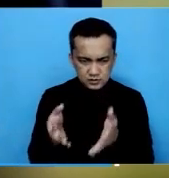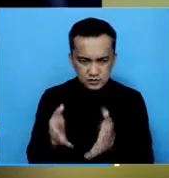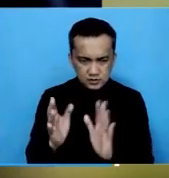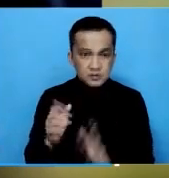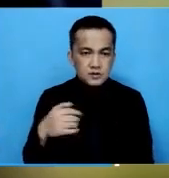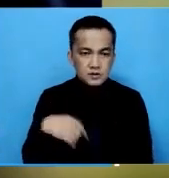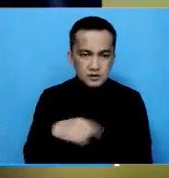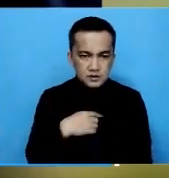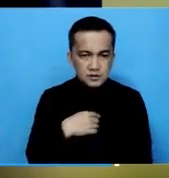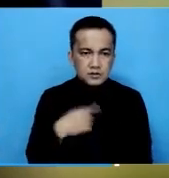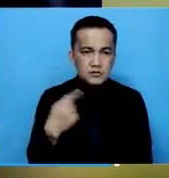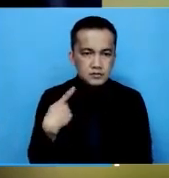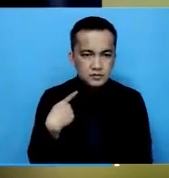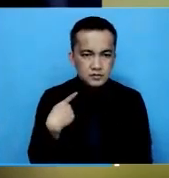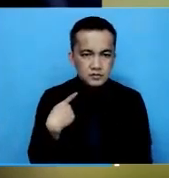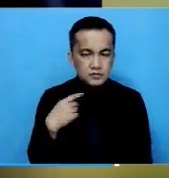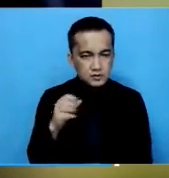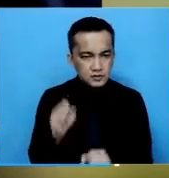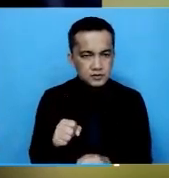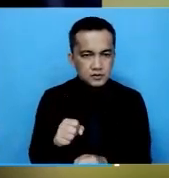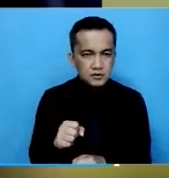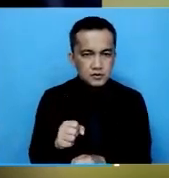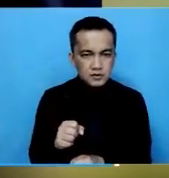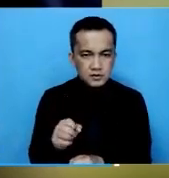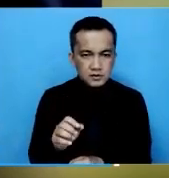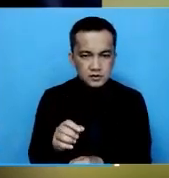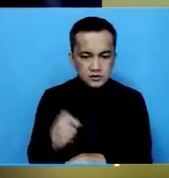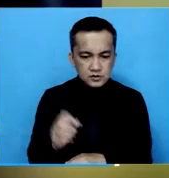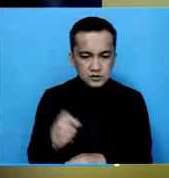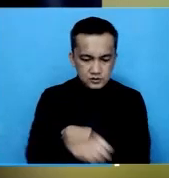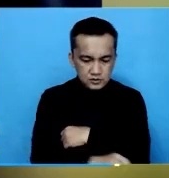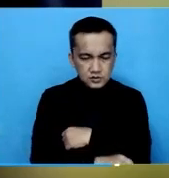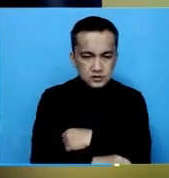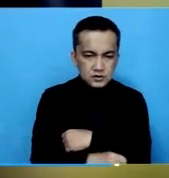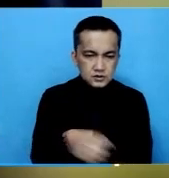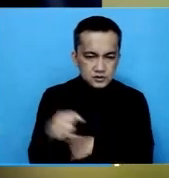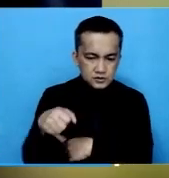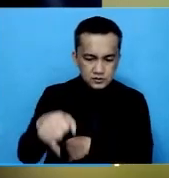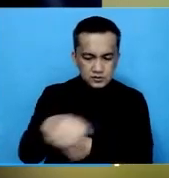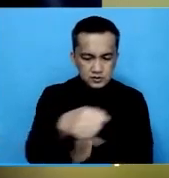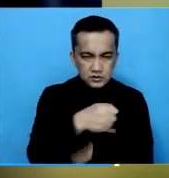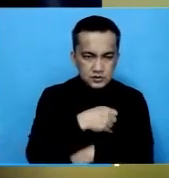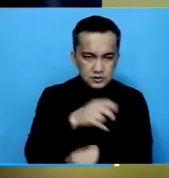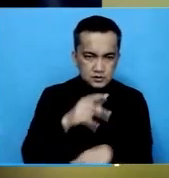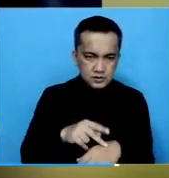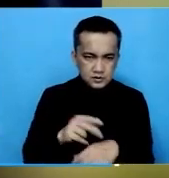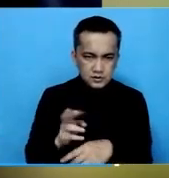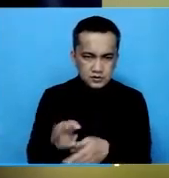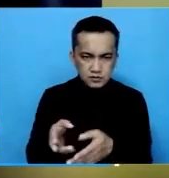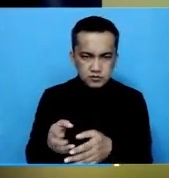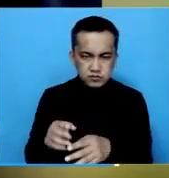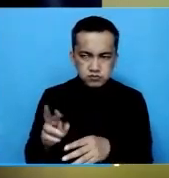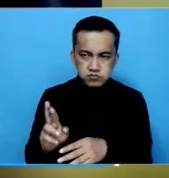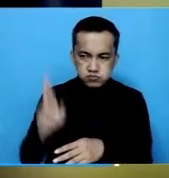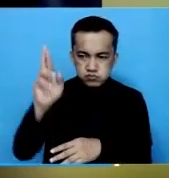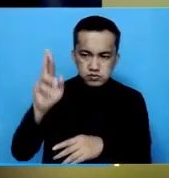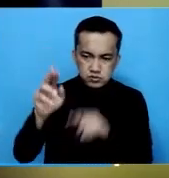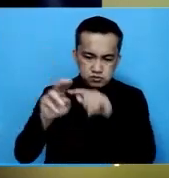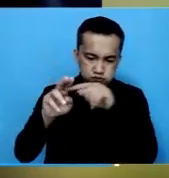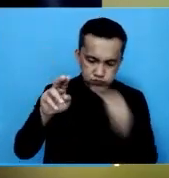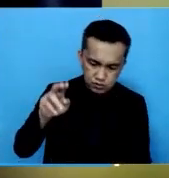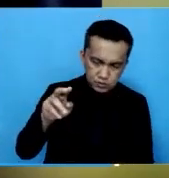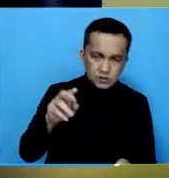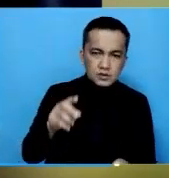na magkaroon ng mga posibilidad na sa karagatan natin o sa teritoryo ng Pilipinas bumagsak yung mga debris mula nga sa kanilang mga